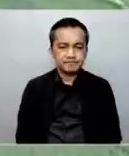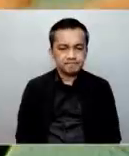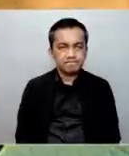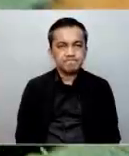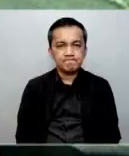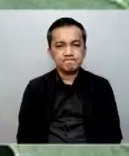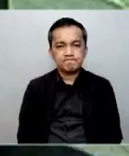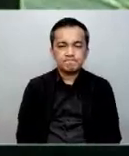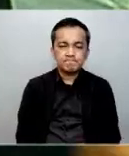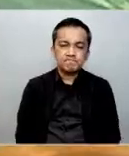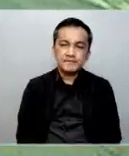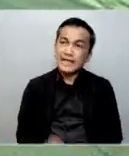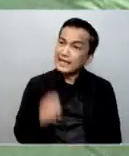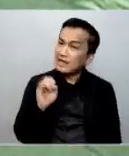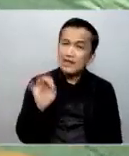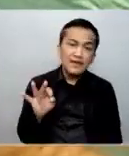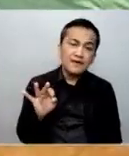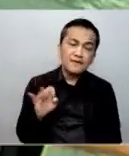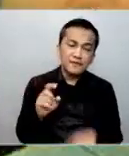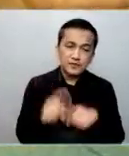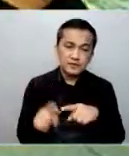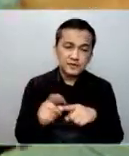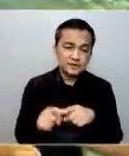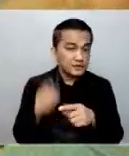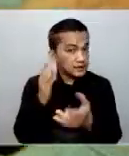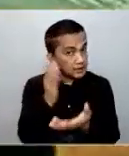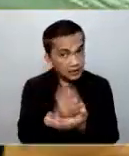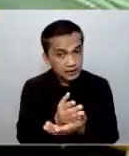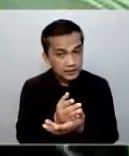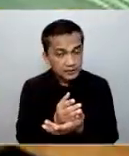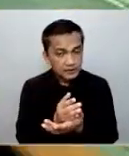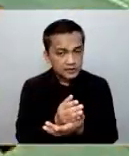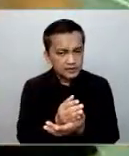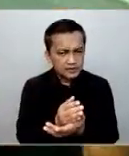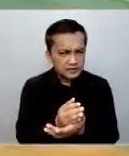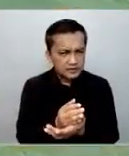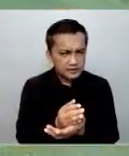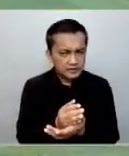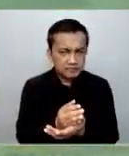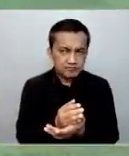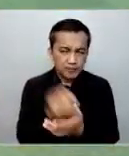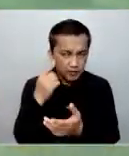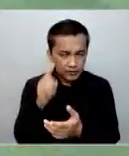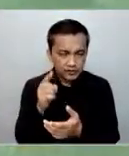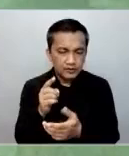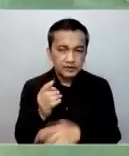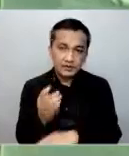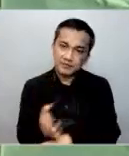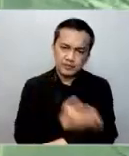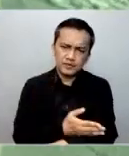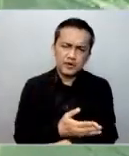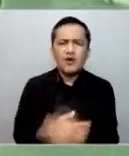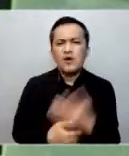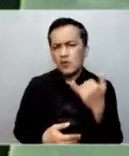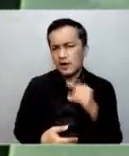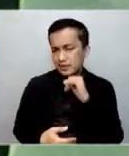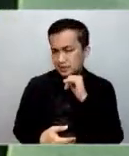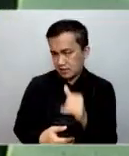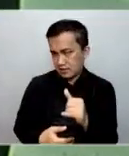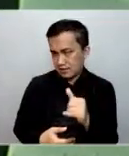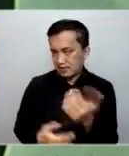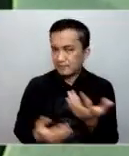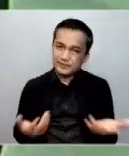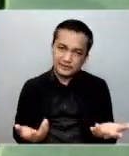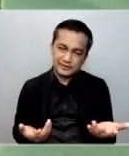If the power interruption will be it's for its better or betterment, why not? Pero syempre, meron pa